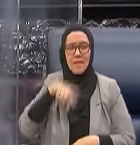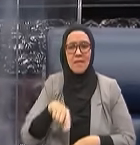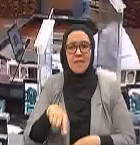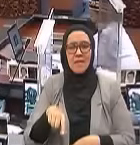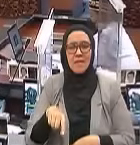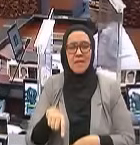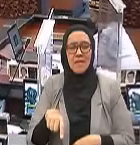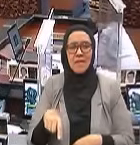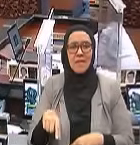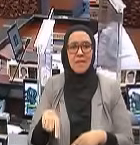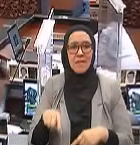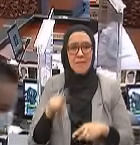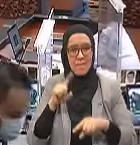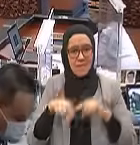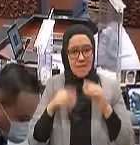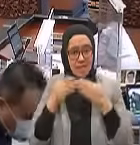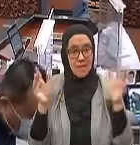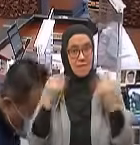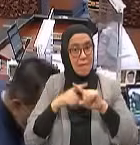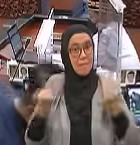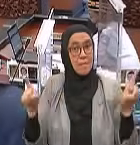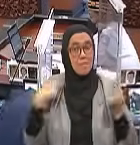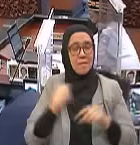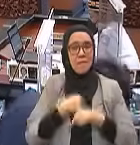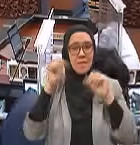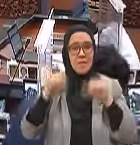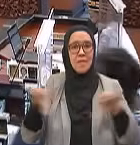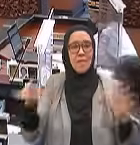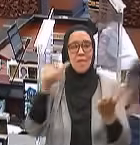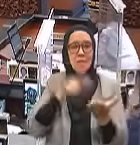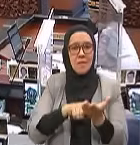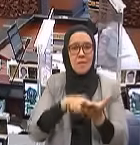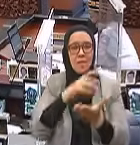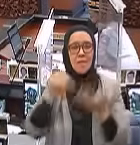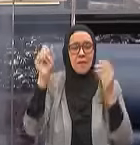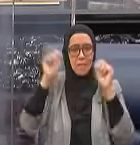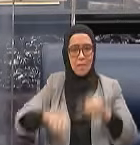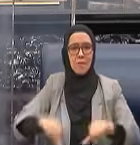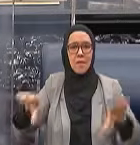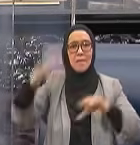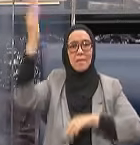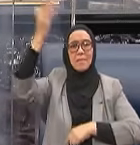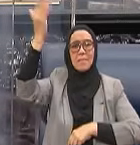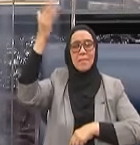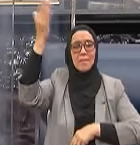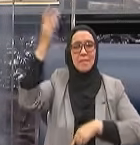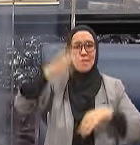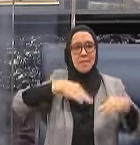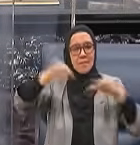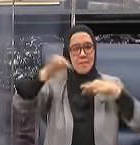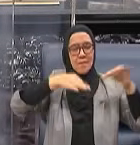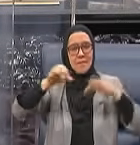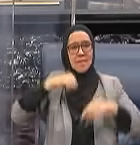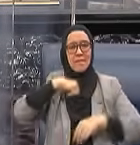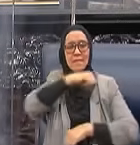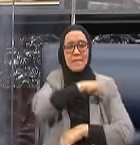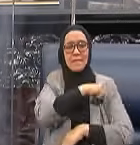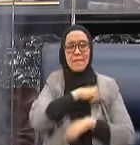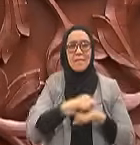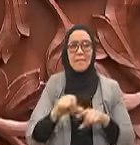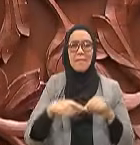namun full buat loveland yang kita beli bercak membuat sepeda Allen sabar Sofia perlu kasih